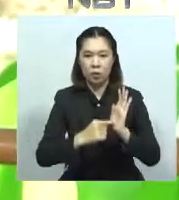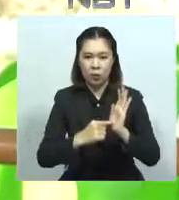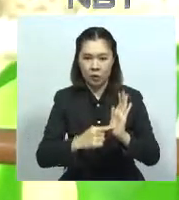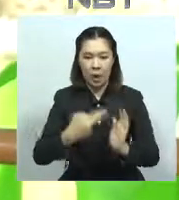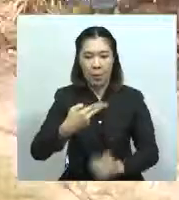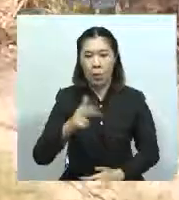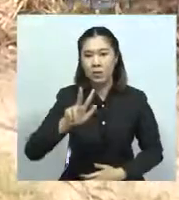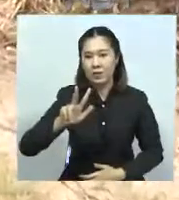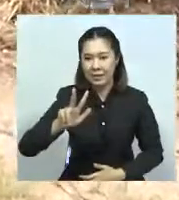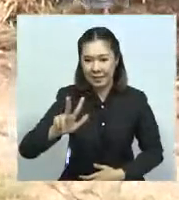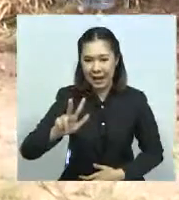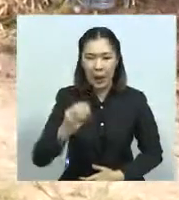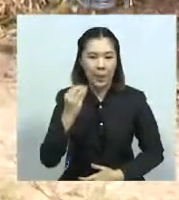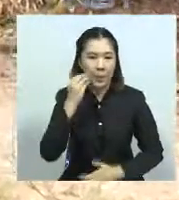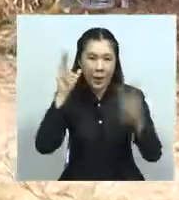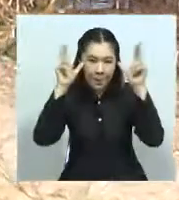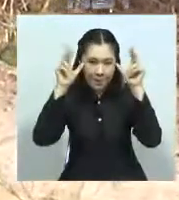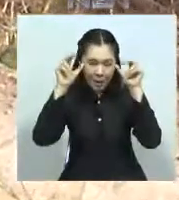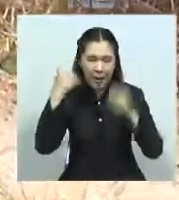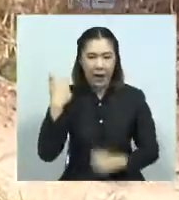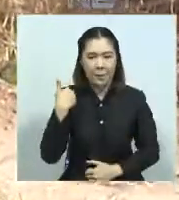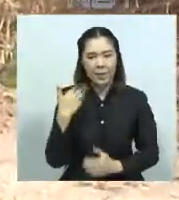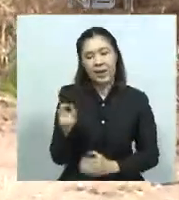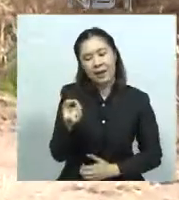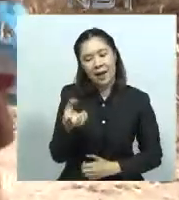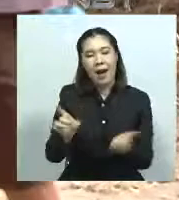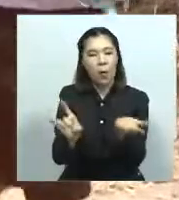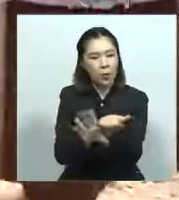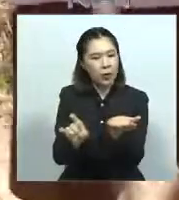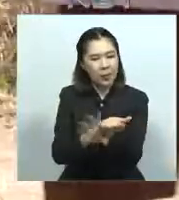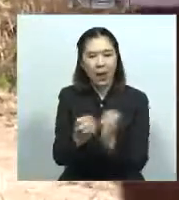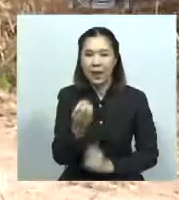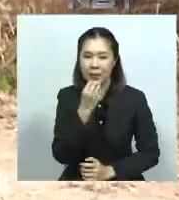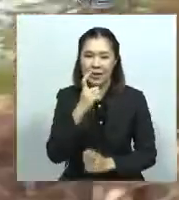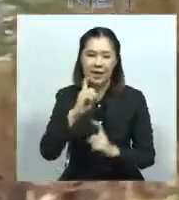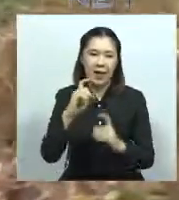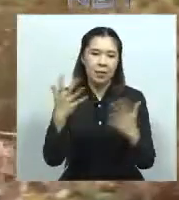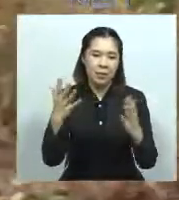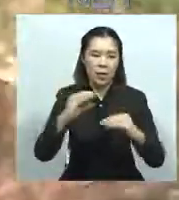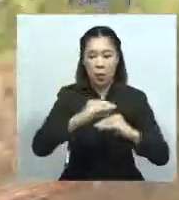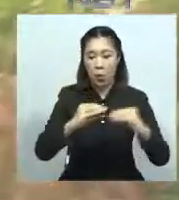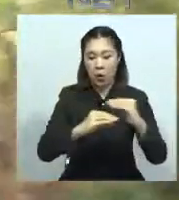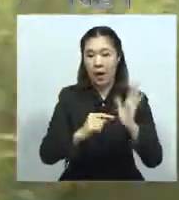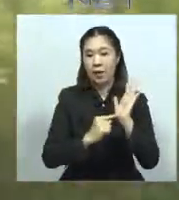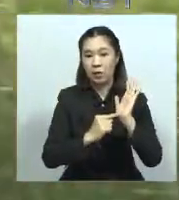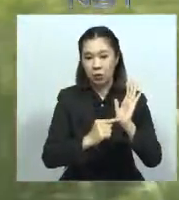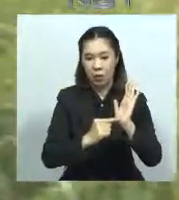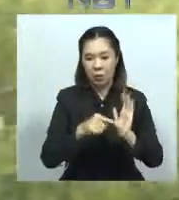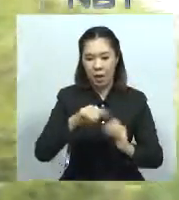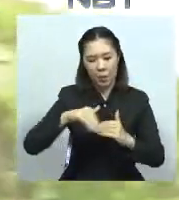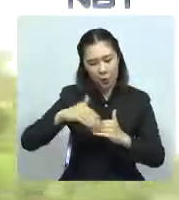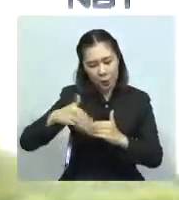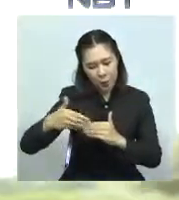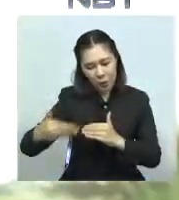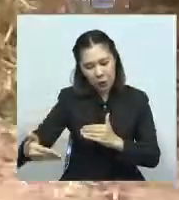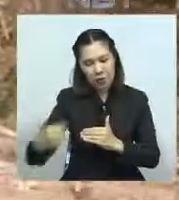3ตำบลบ้านม้ามีข้าวดีมีคุณภาพปลอดสารพิษถือว่าเป็นโครงการนำร่องซึ่งจะยังไม่หยุดเพียงเท่านี้